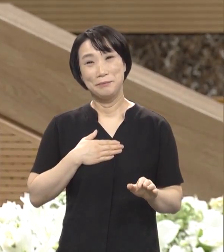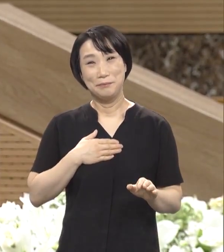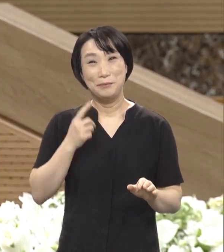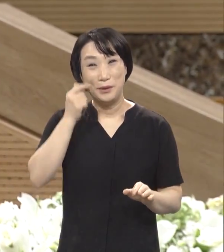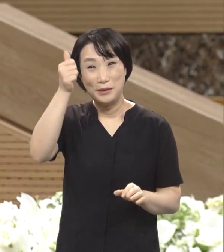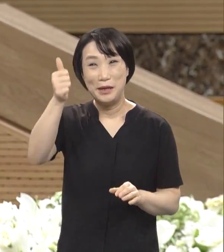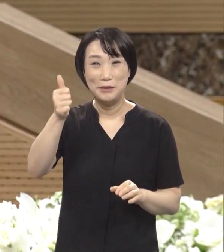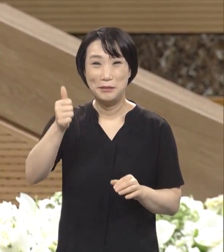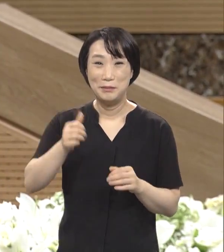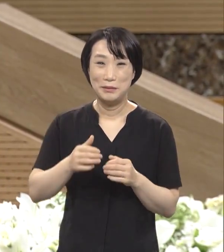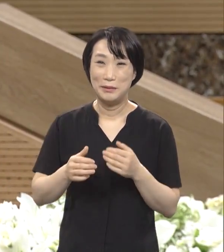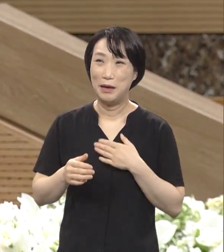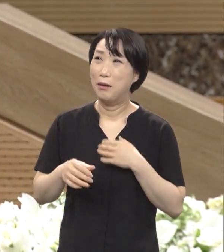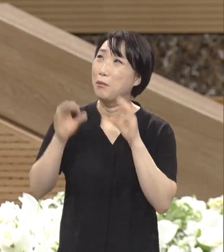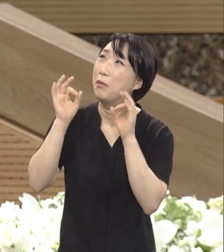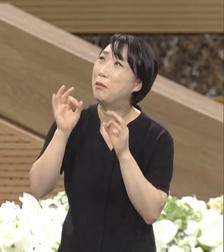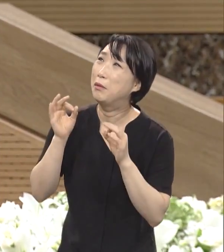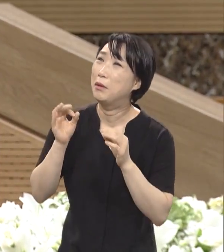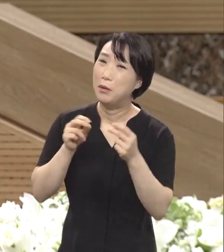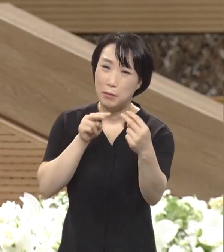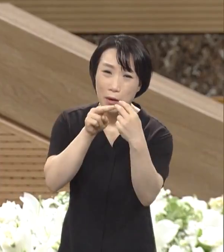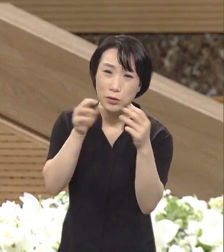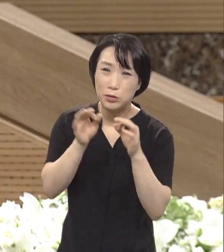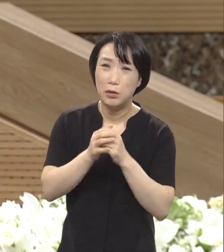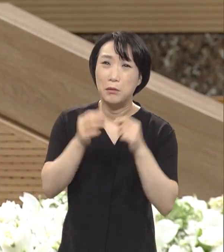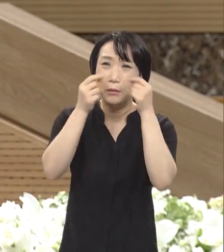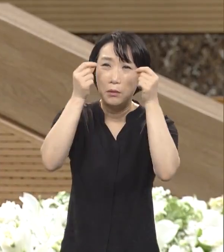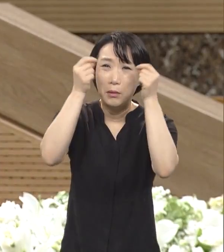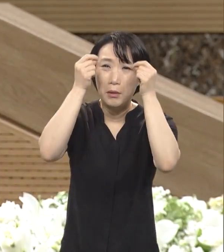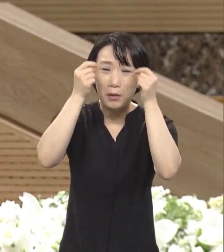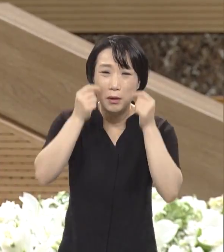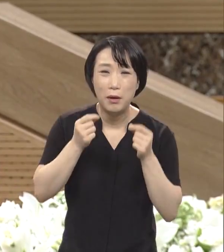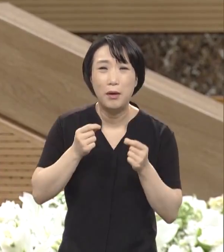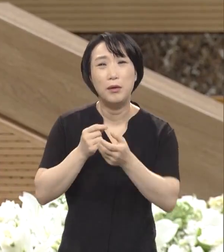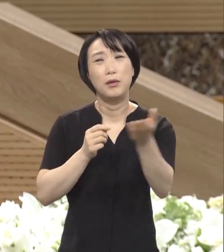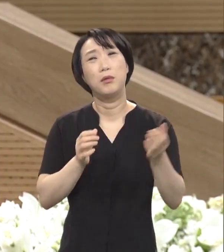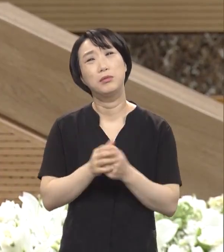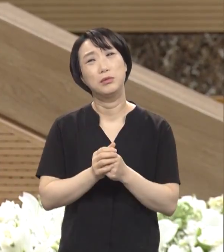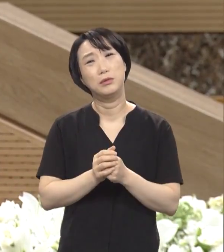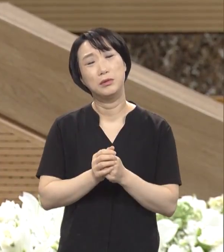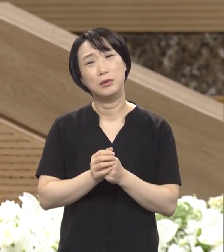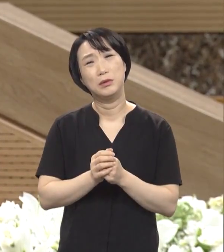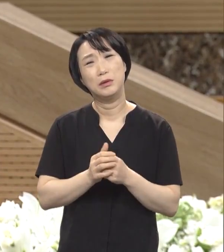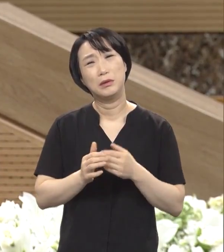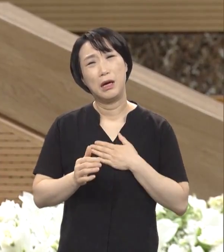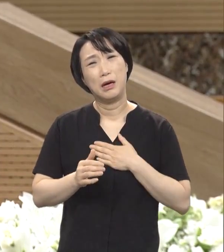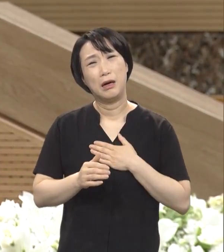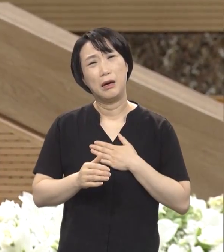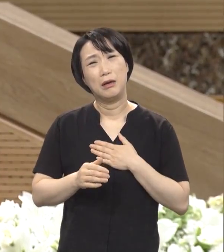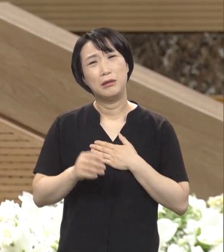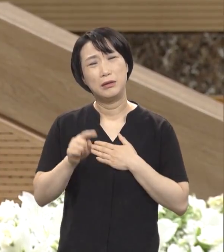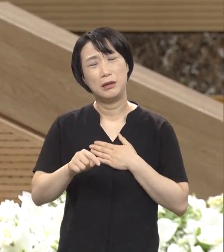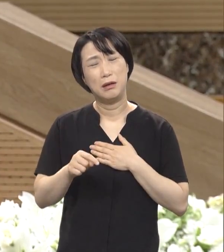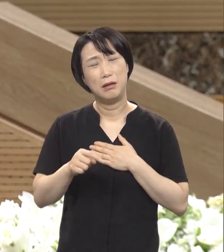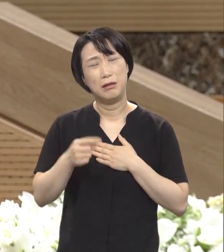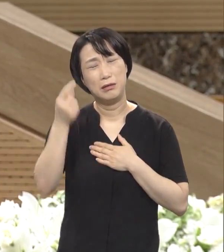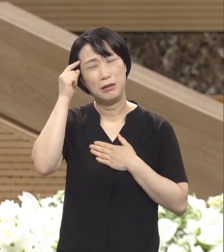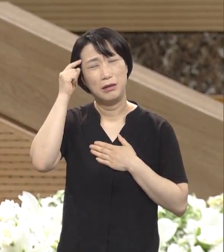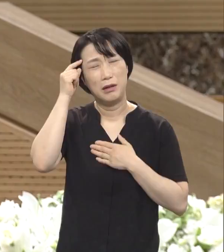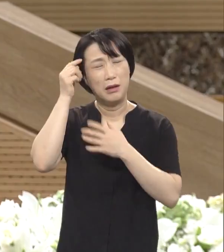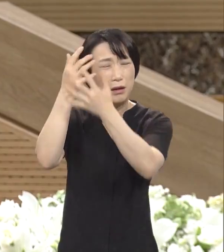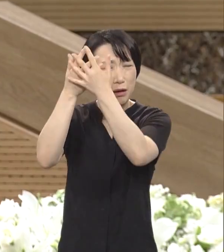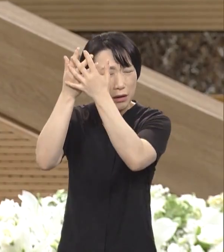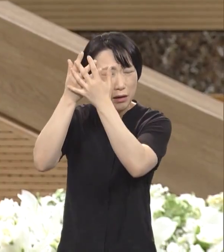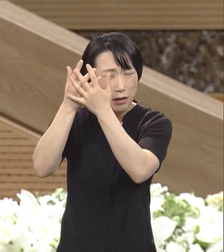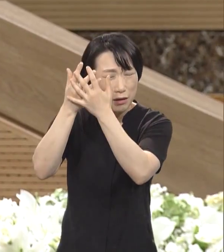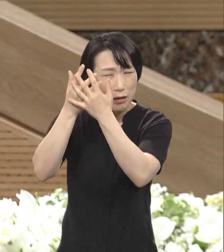목사님만 쳐다보면 눈물로 이렇게 보낸 날들, 이게 사무적인 관계라면